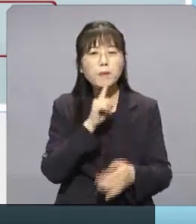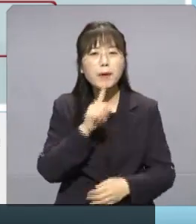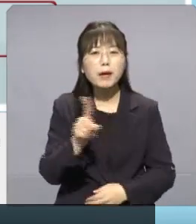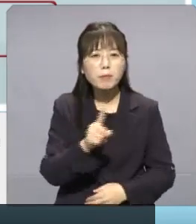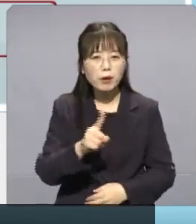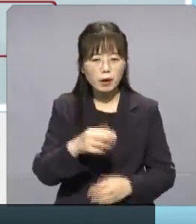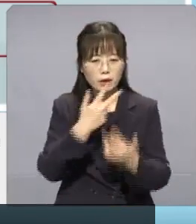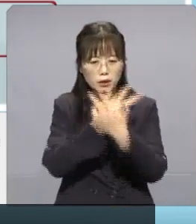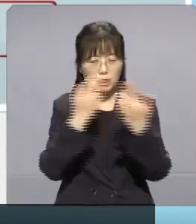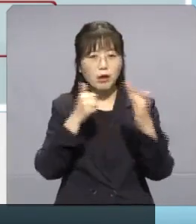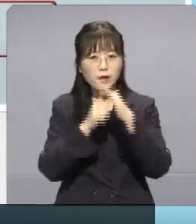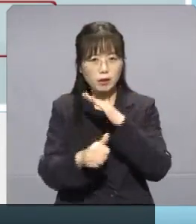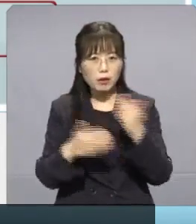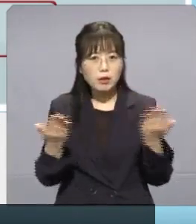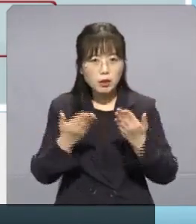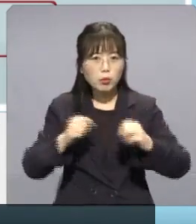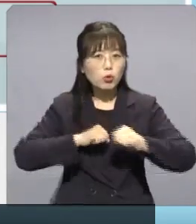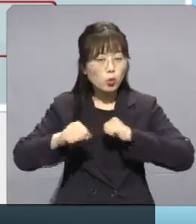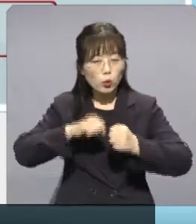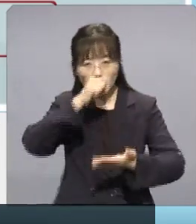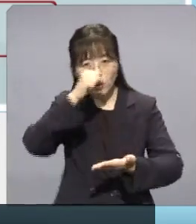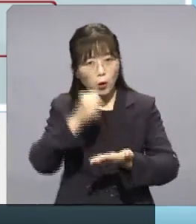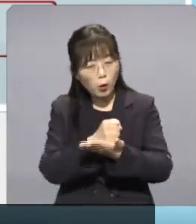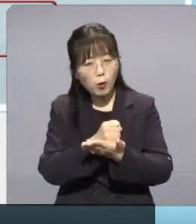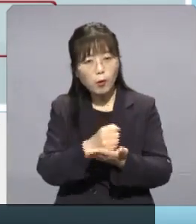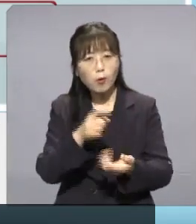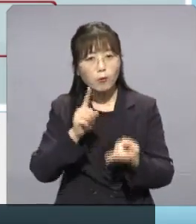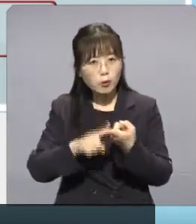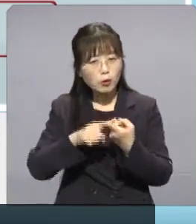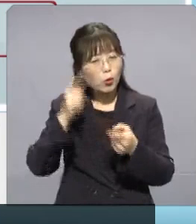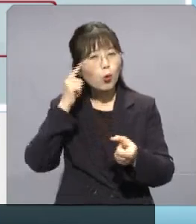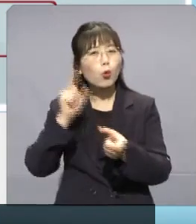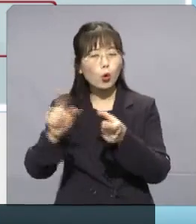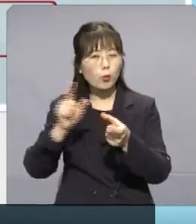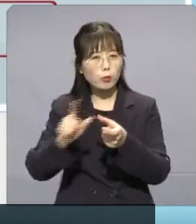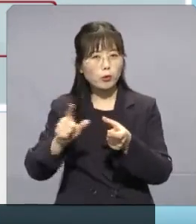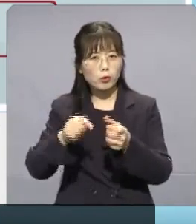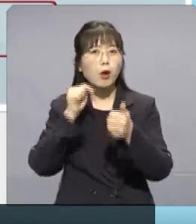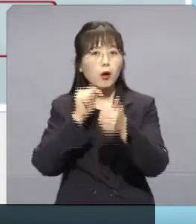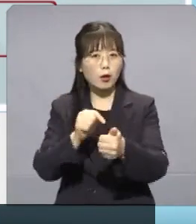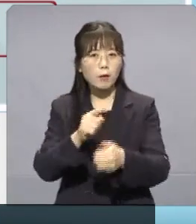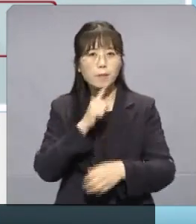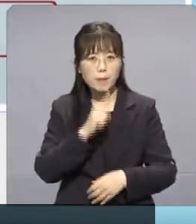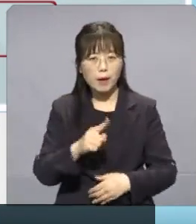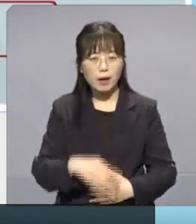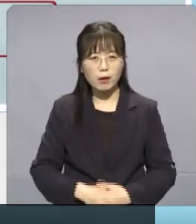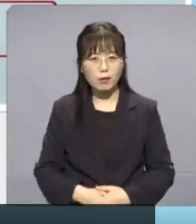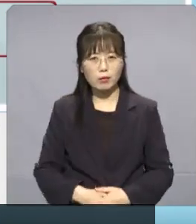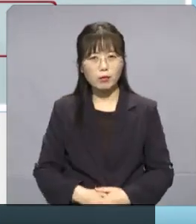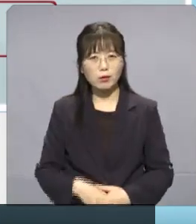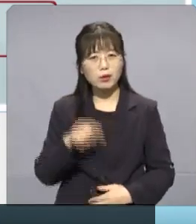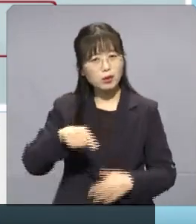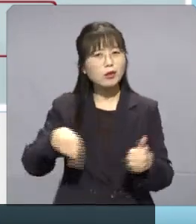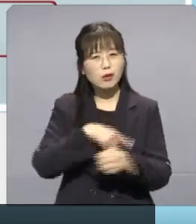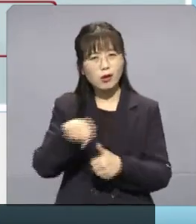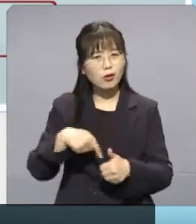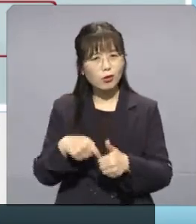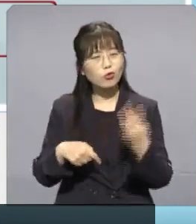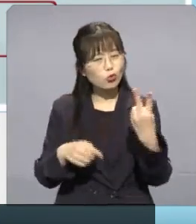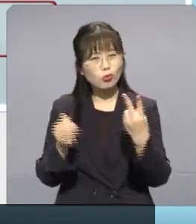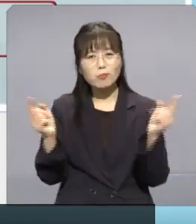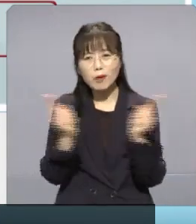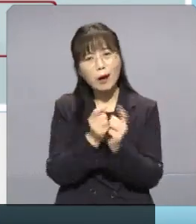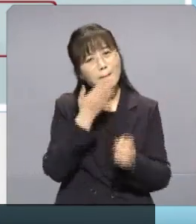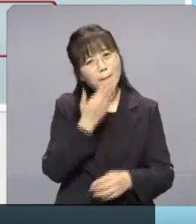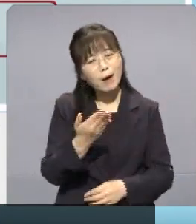이재명 대표가 직무를 수행하는데 적합한 참 심사숙고를 해봐라 이런 상황에서 둘이 만날 수 있겠습니까 지금 이렇게